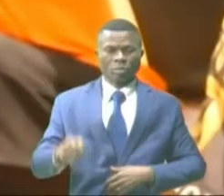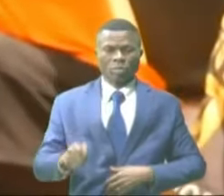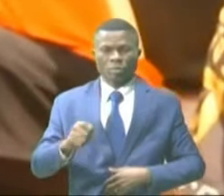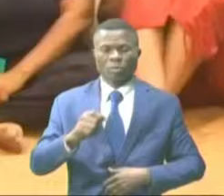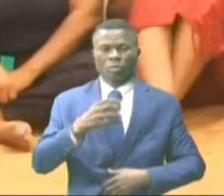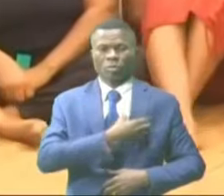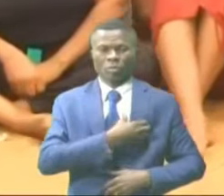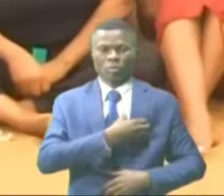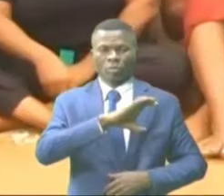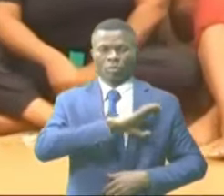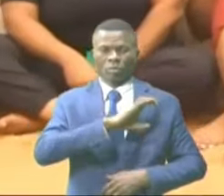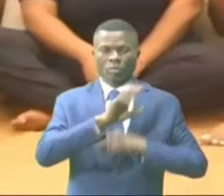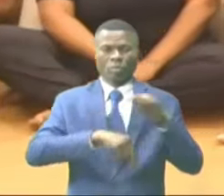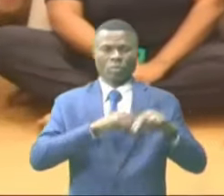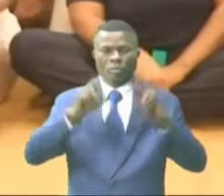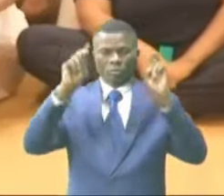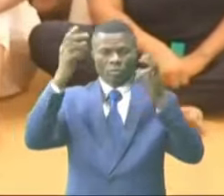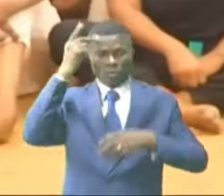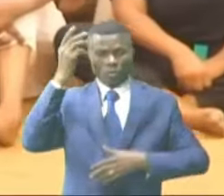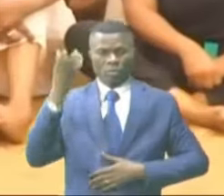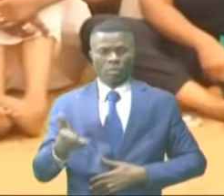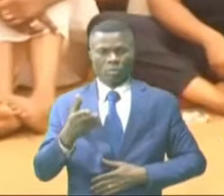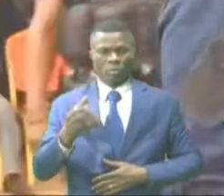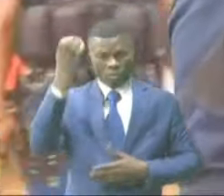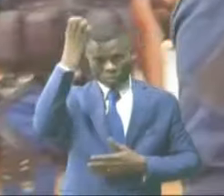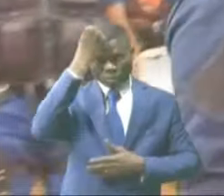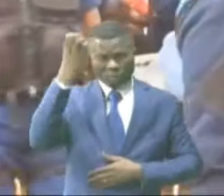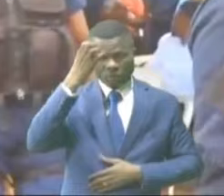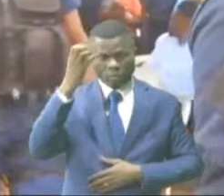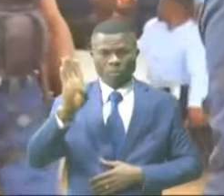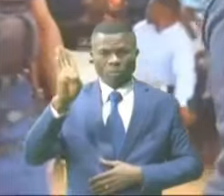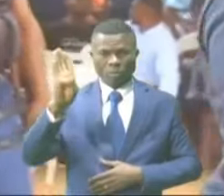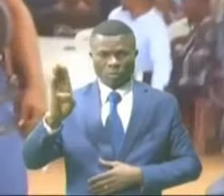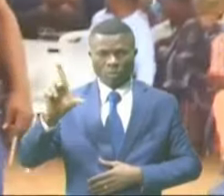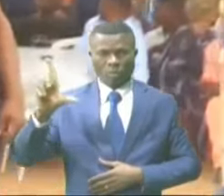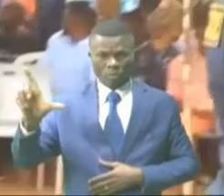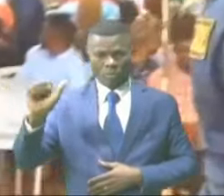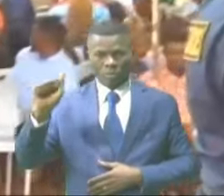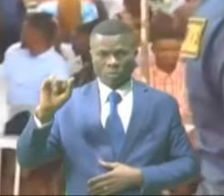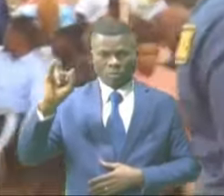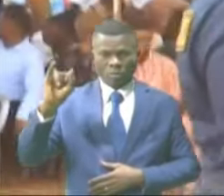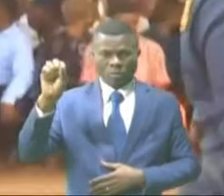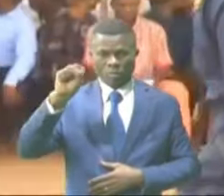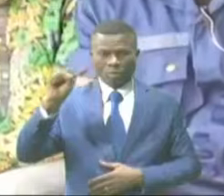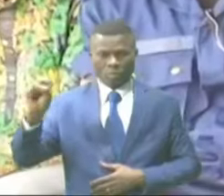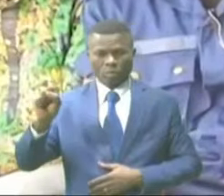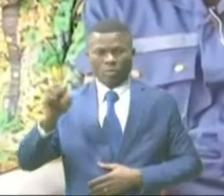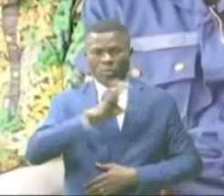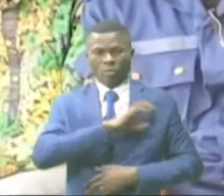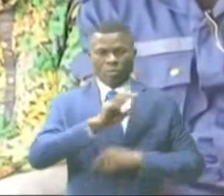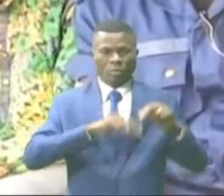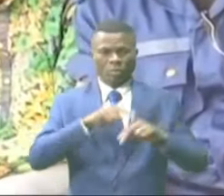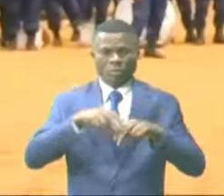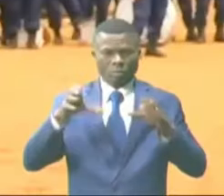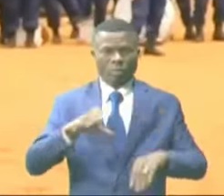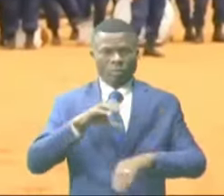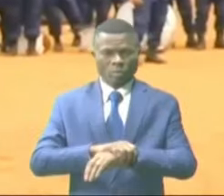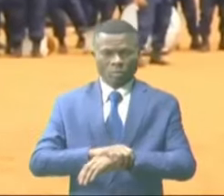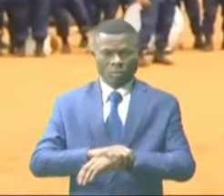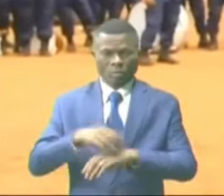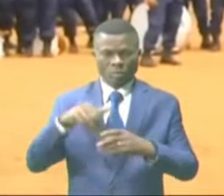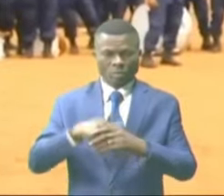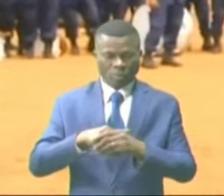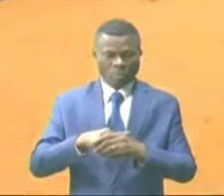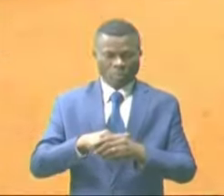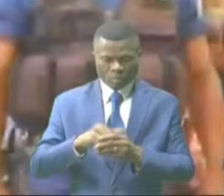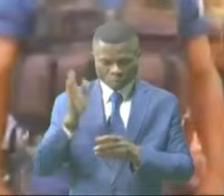nationale congolaise, ville-province Kinshasa, le général Blaise Kilimba-Limba, par les éléments de la police nationale congolaise, lors d'une